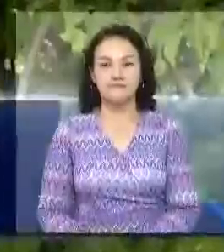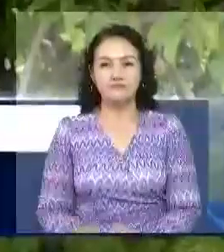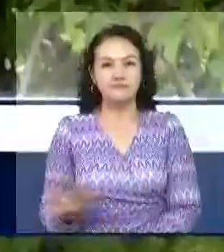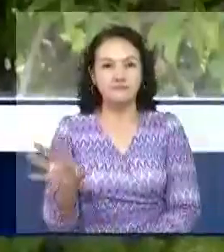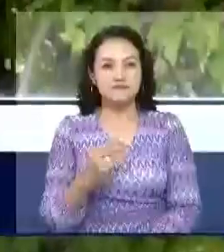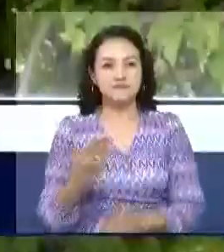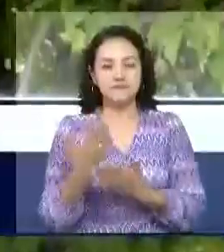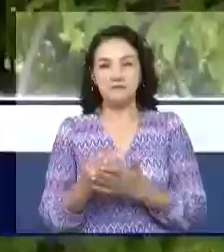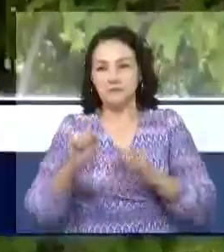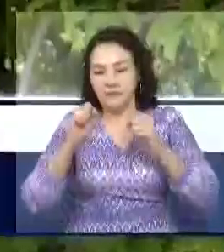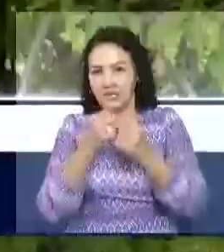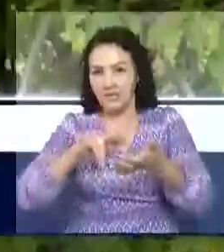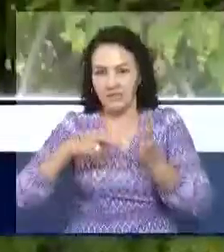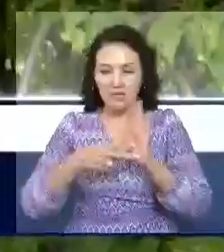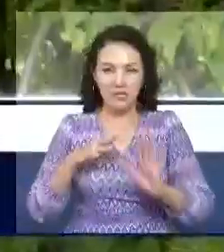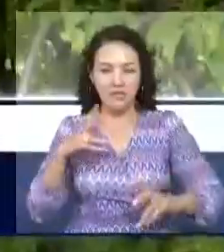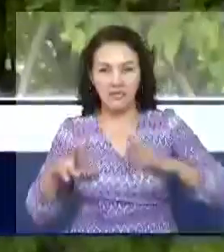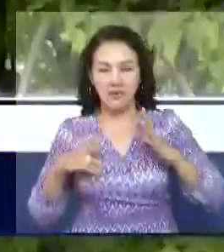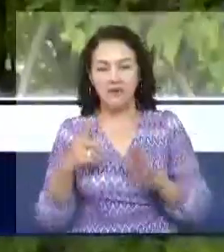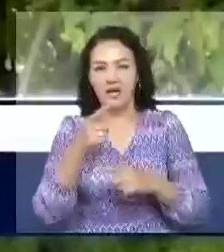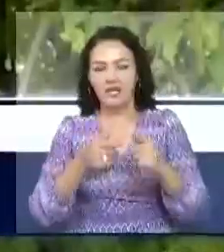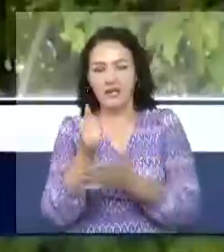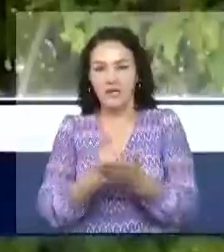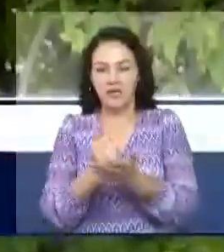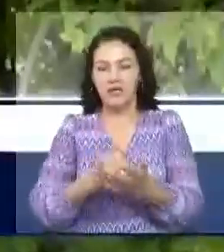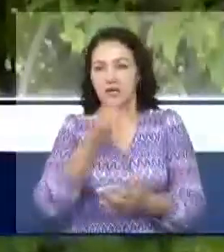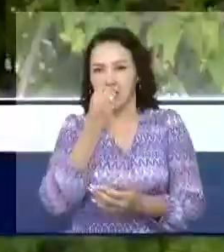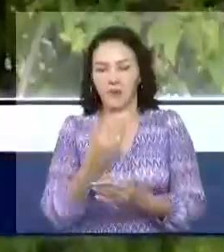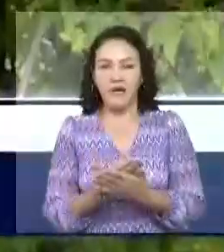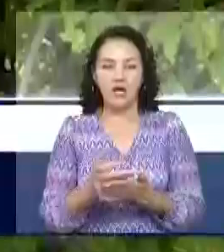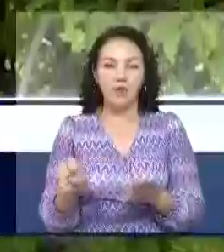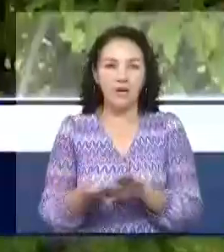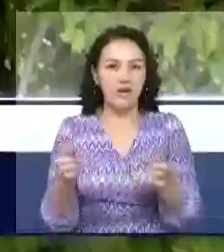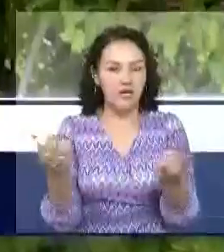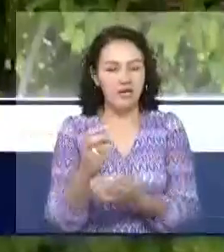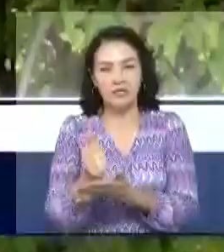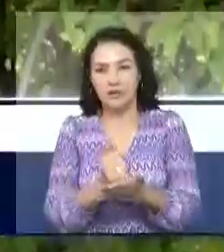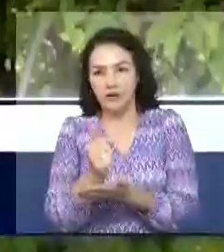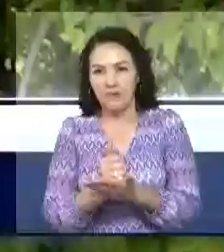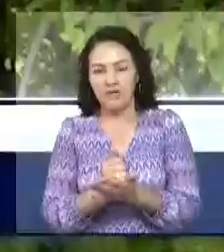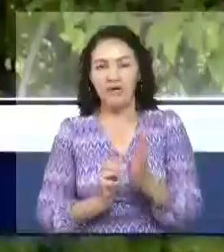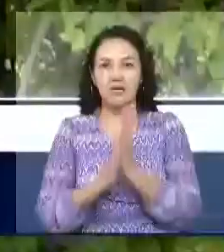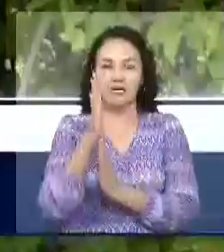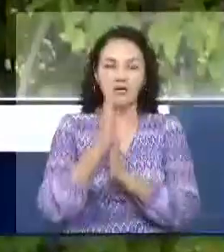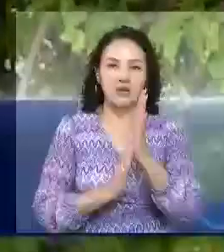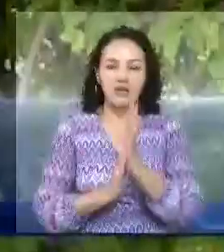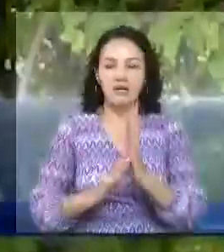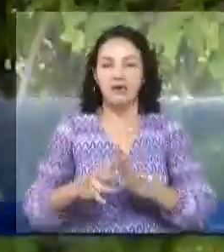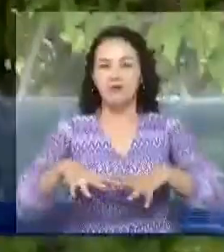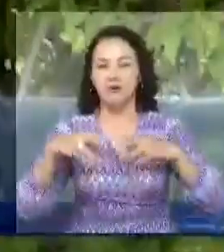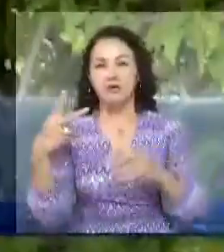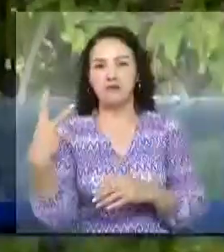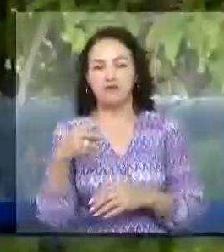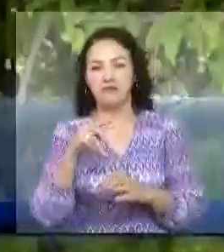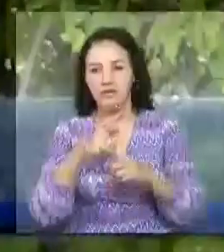Всего на ближайшую зимовку планируется заготовить 1,5-годичный запас кормов. В частности, от аграриев требуется запастись сеном объемом свыше 2,5